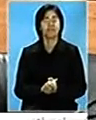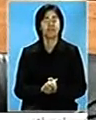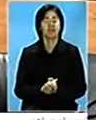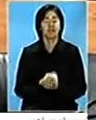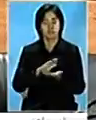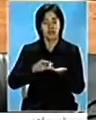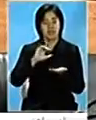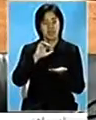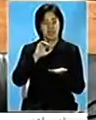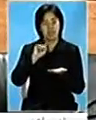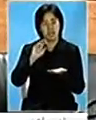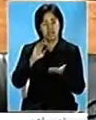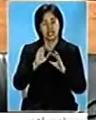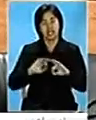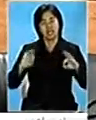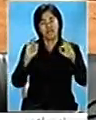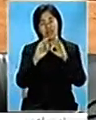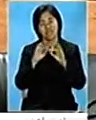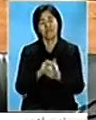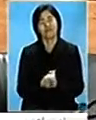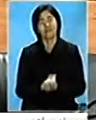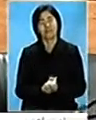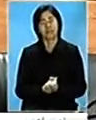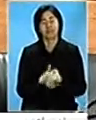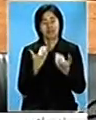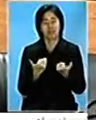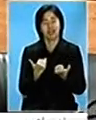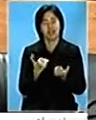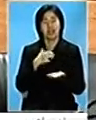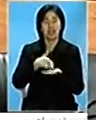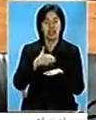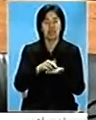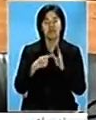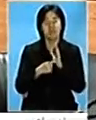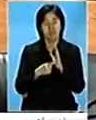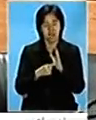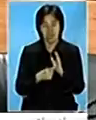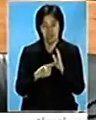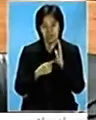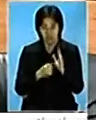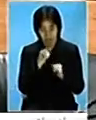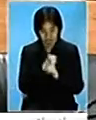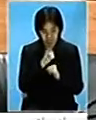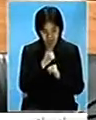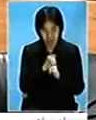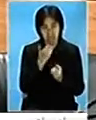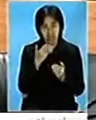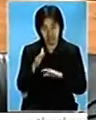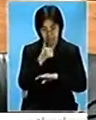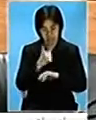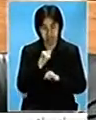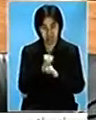าบันหลักนะครับที่จะออกมาชี้กำหนดทิศทางการเมืองที่ถูกต้